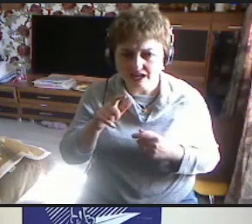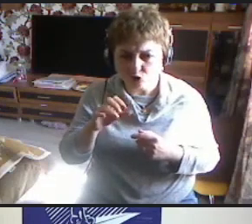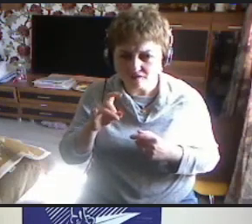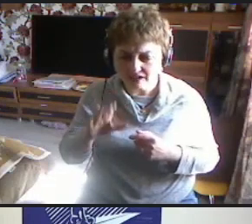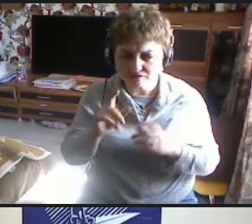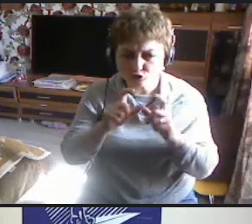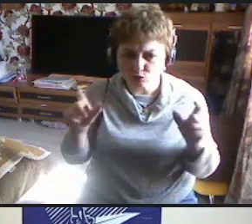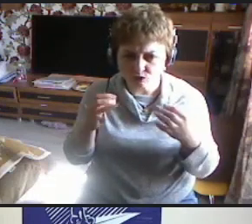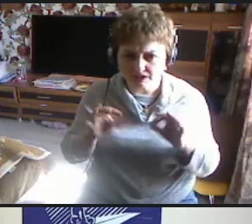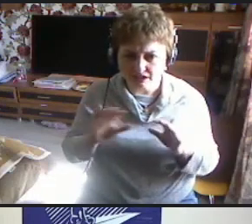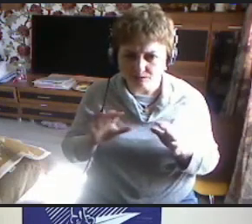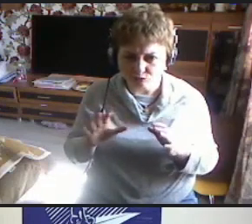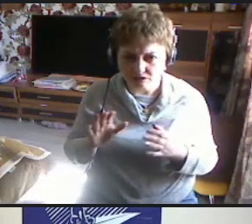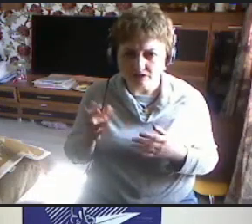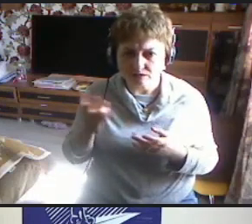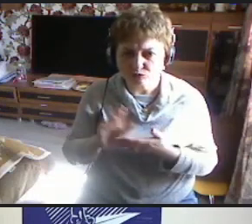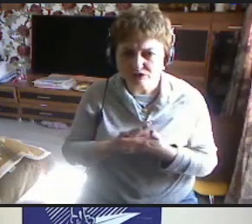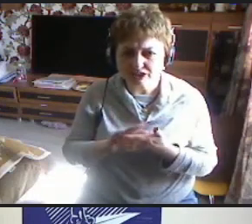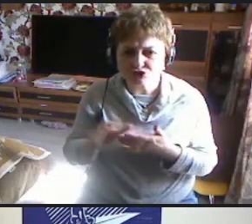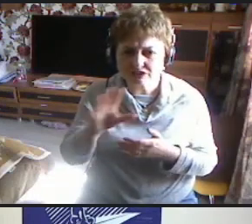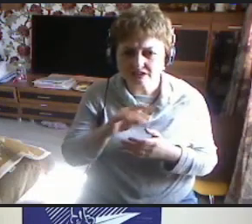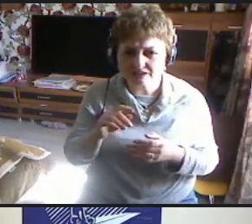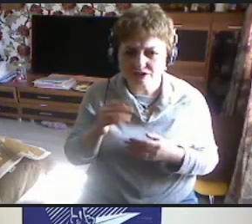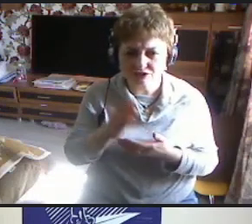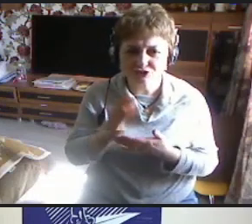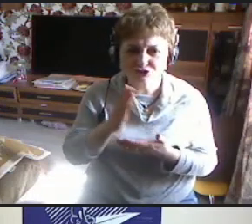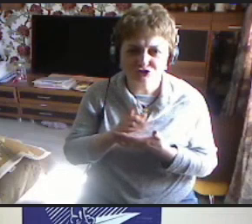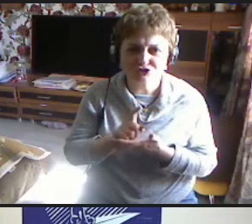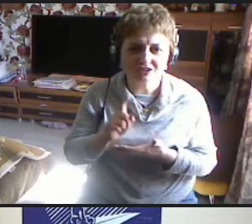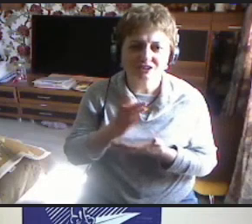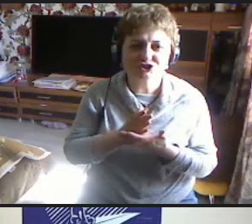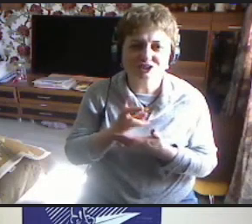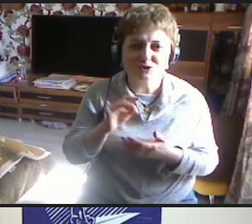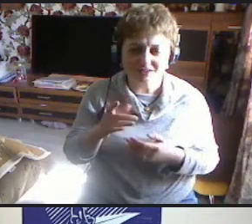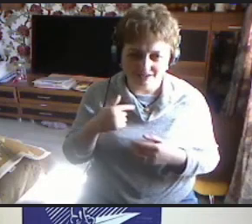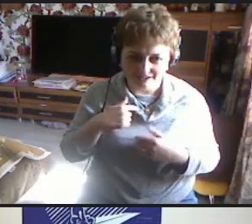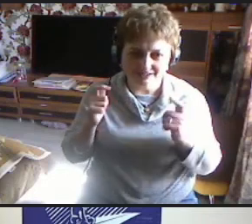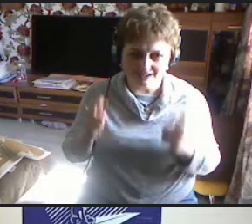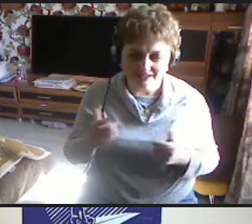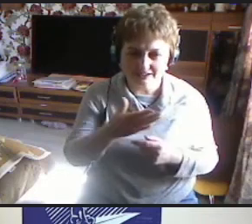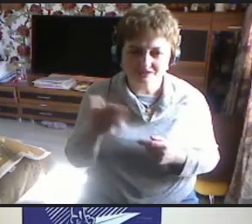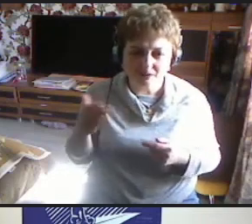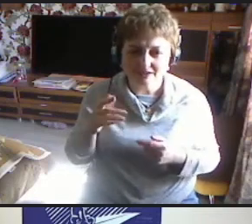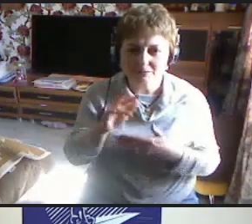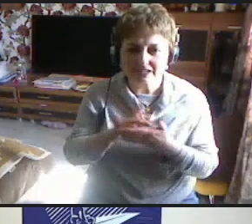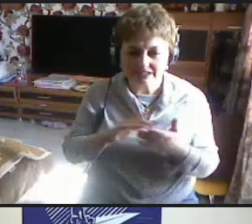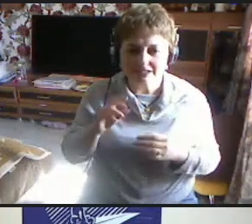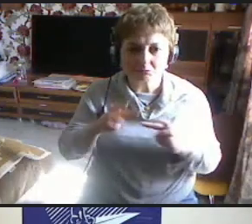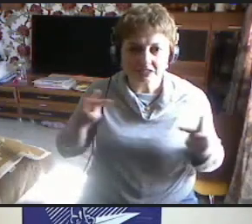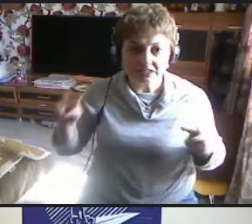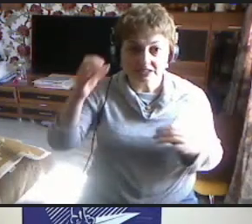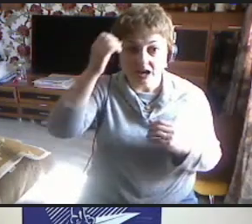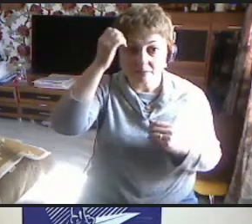зачистка чинуш по всей России. Я с вами согласна, да. И когда, ну, простите, да, министр образования